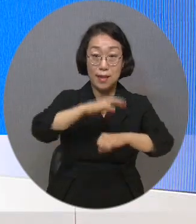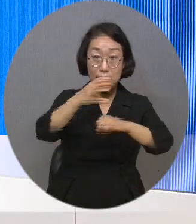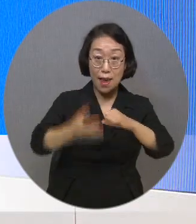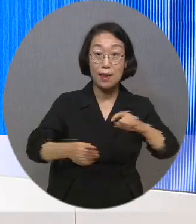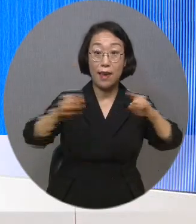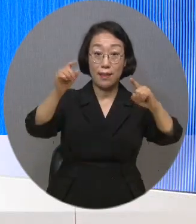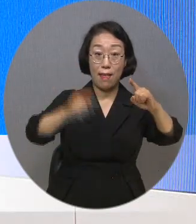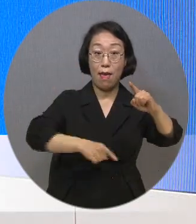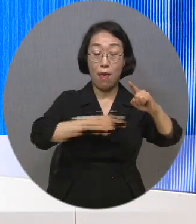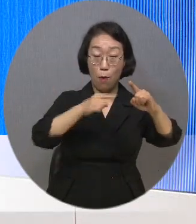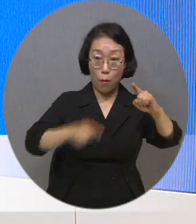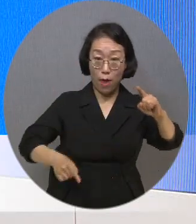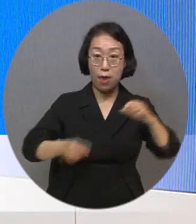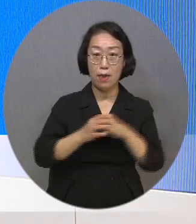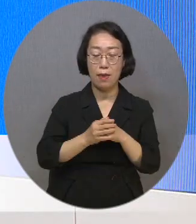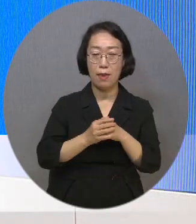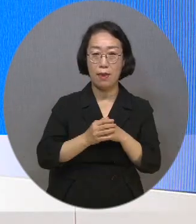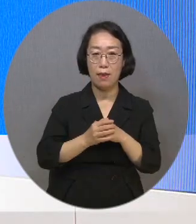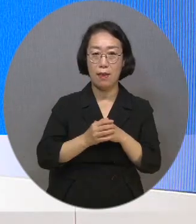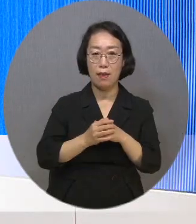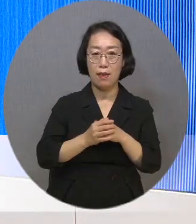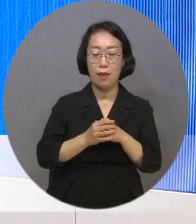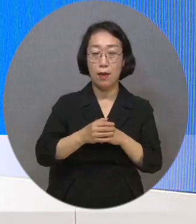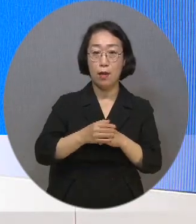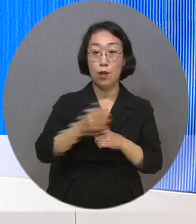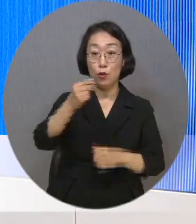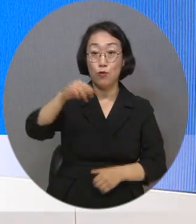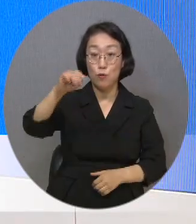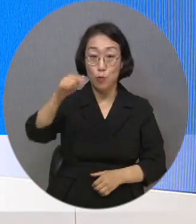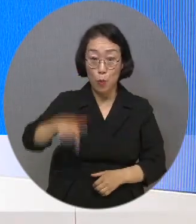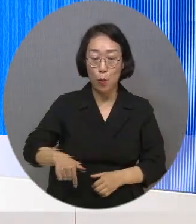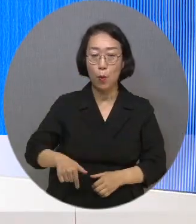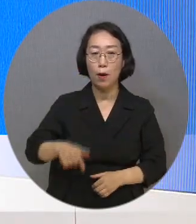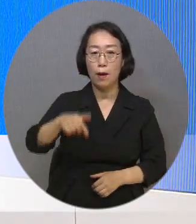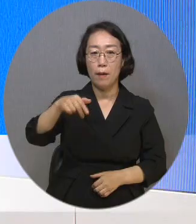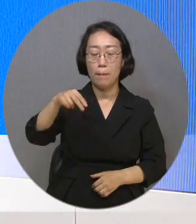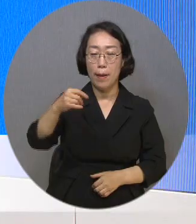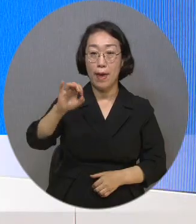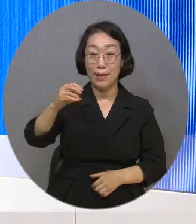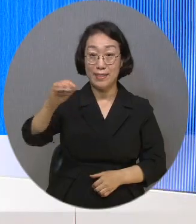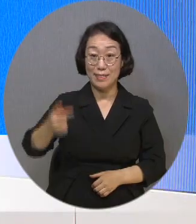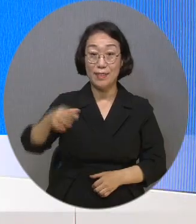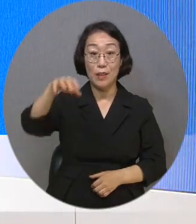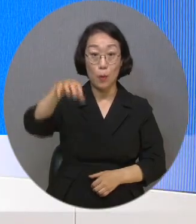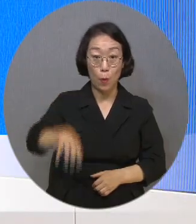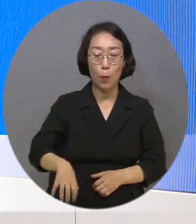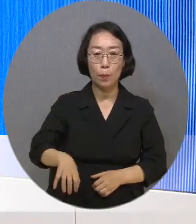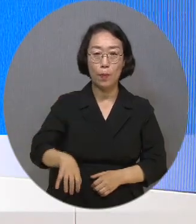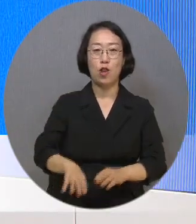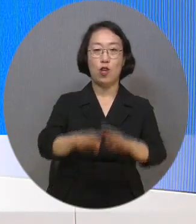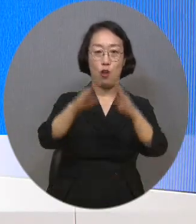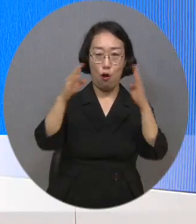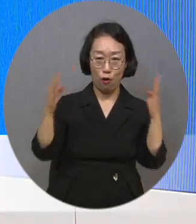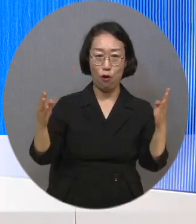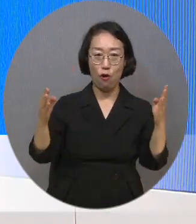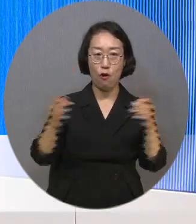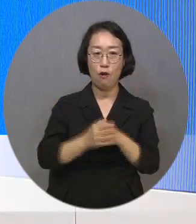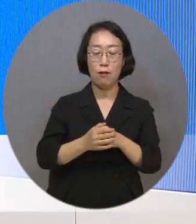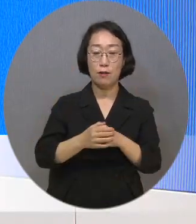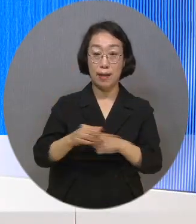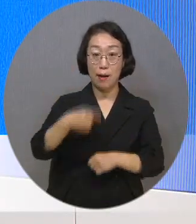세계대회를 스포츠 전당인 뉴욕의 매든 스퀘어 가든에서 주최를 해서 그 다음